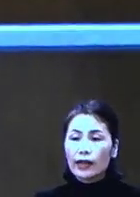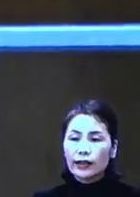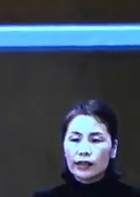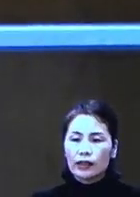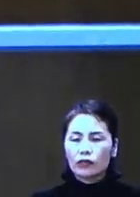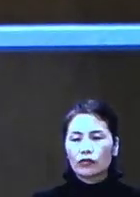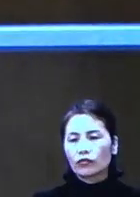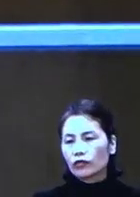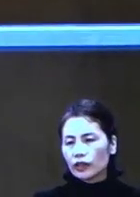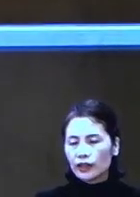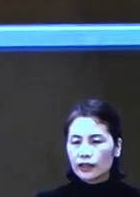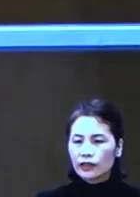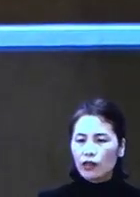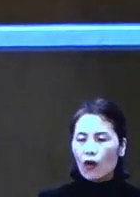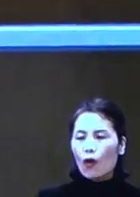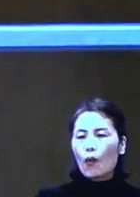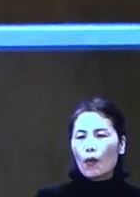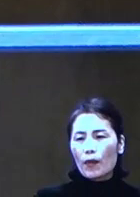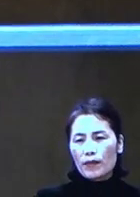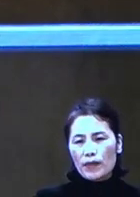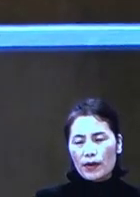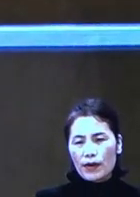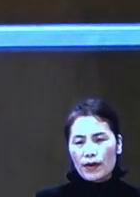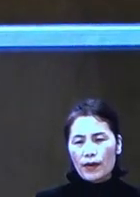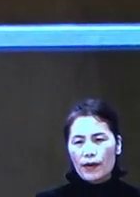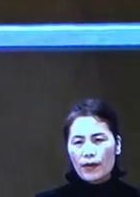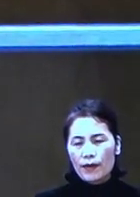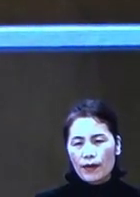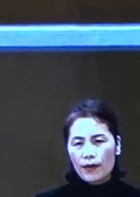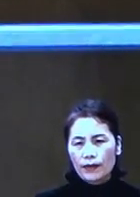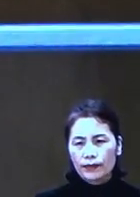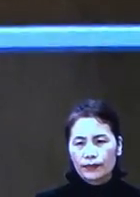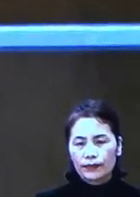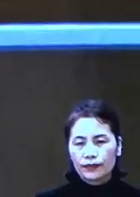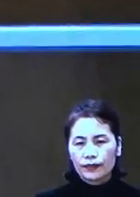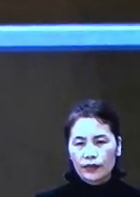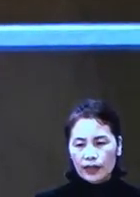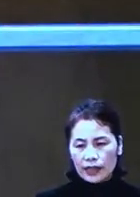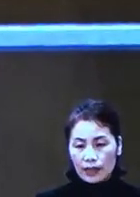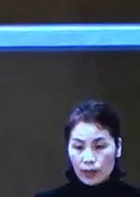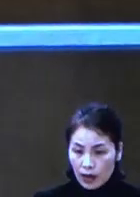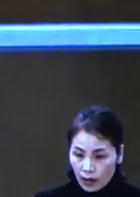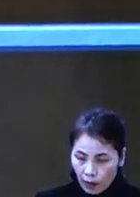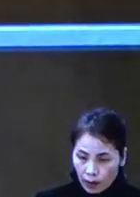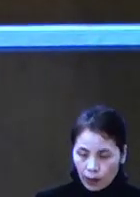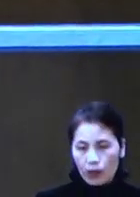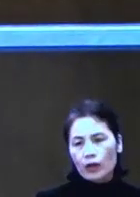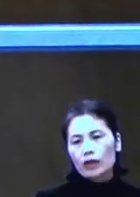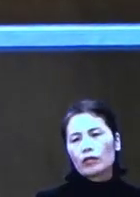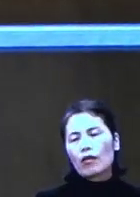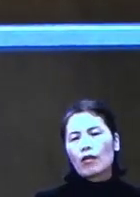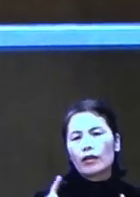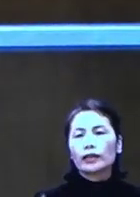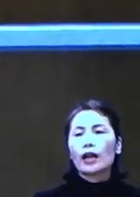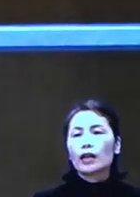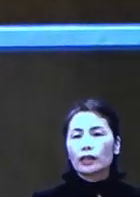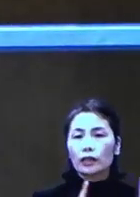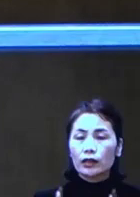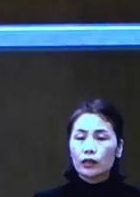합니다. 우리 국민의힘과 어떻게 소통하고 협력해야 더 살기 좋은 경기도를 만들 수